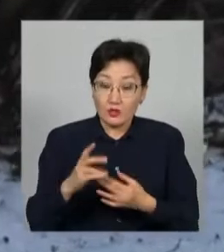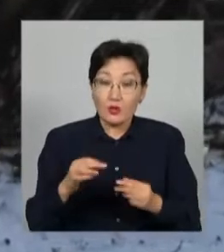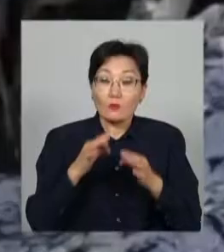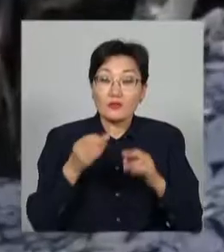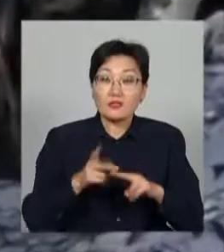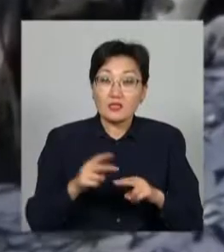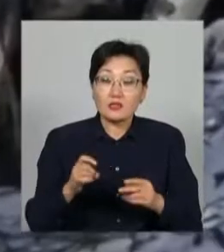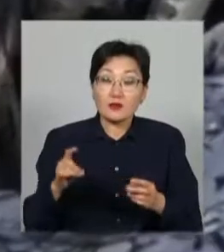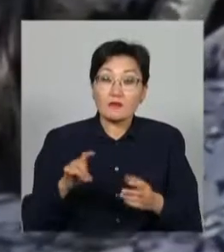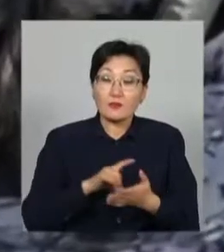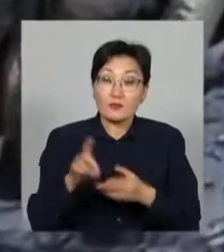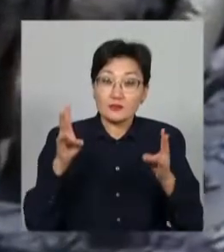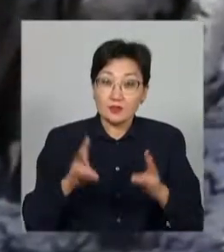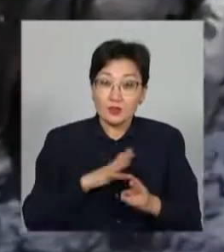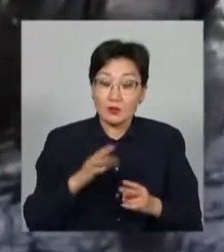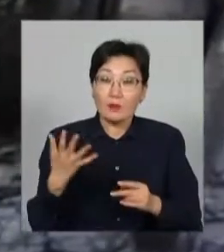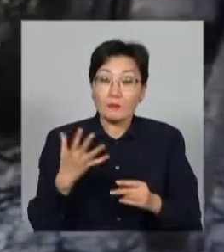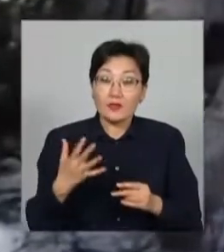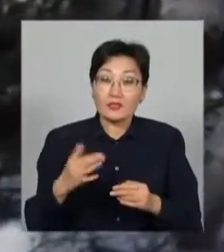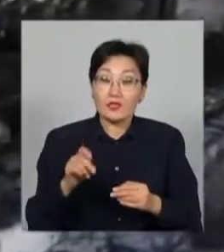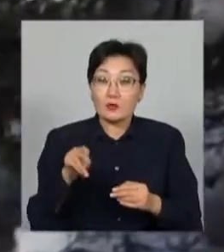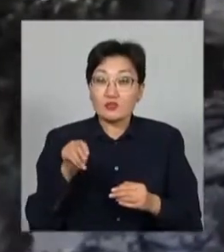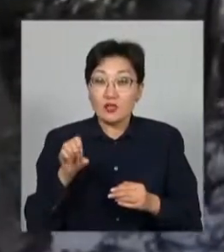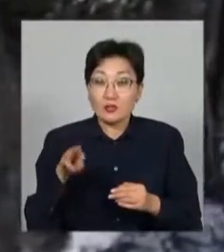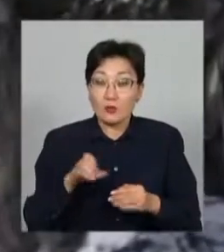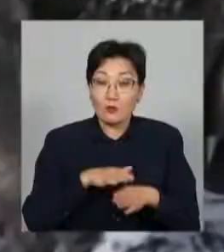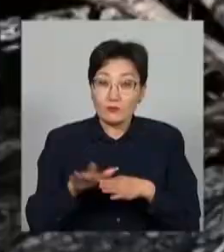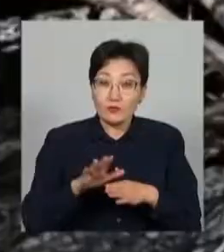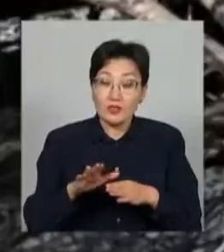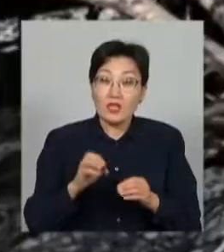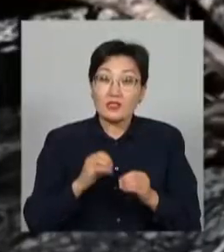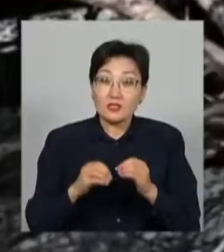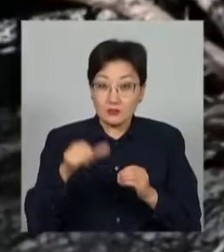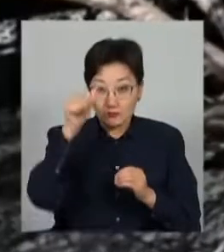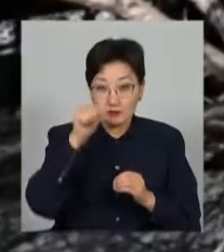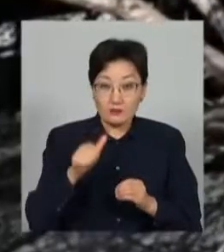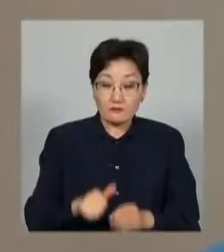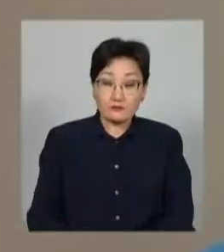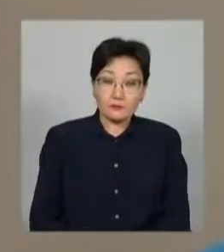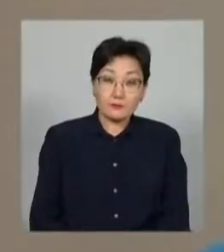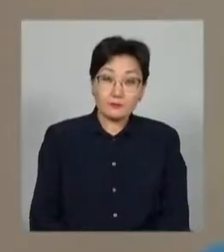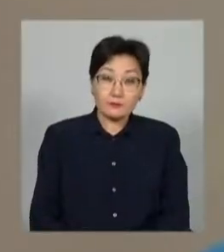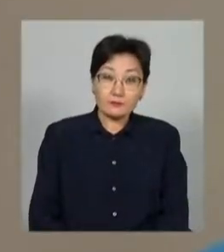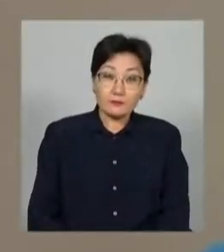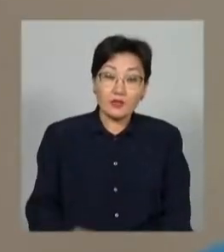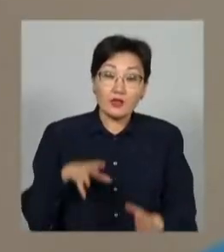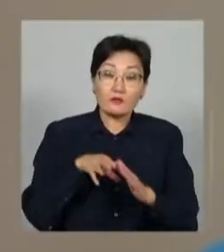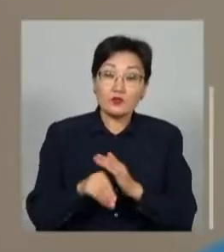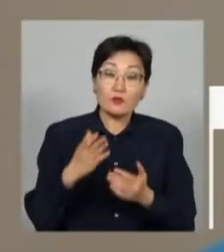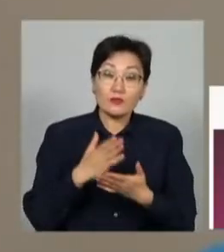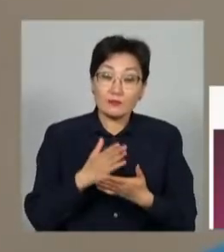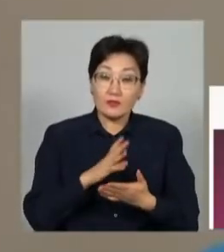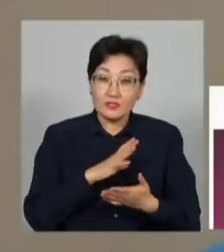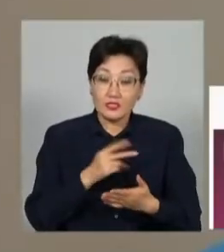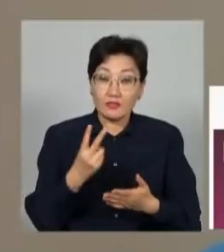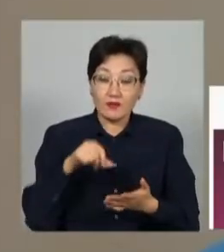Отметим, эта авиакатастрофа стала пятой на Камчатке за неполные 10 месяцев. В нем находилось